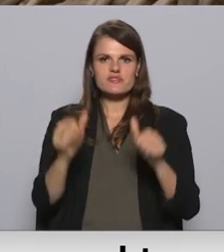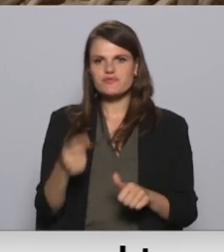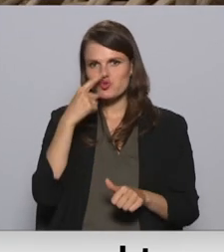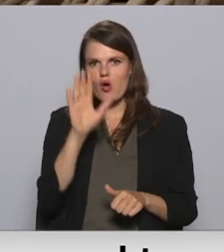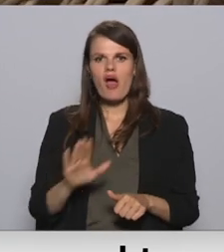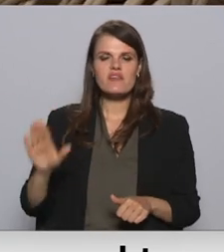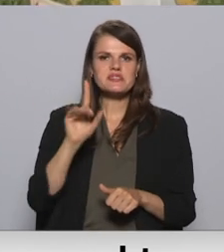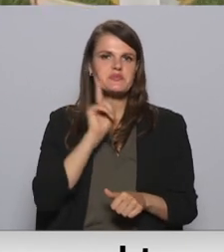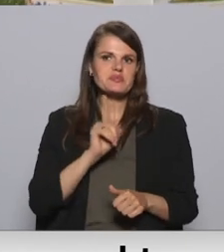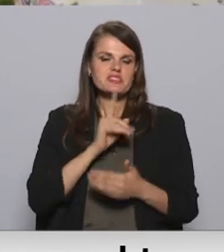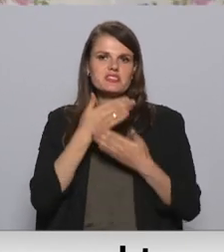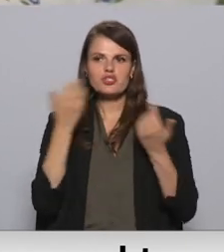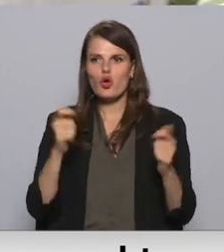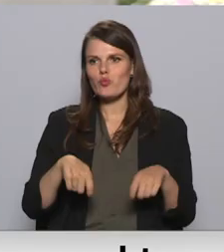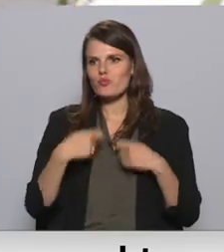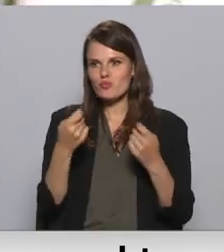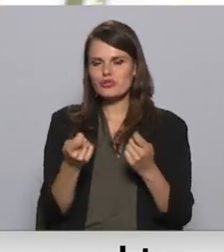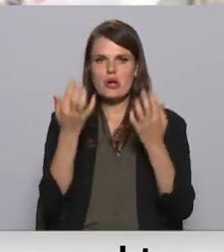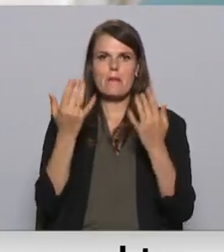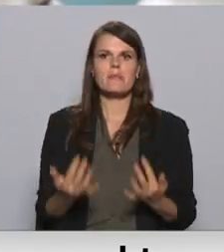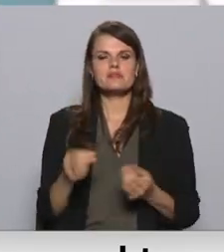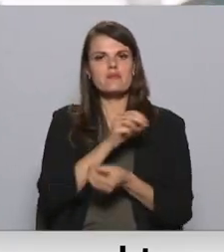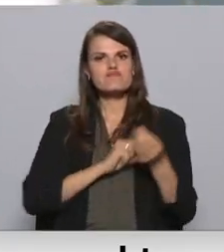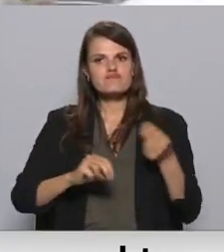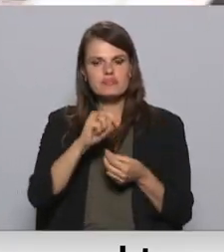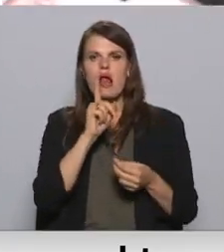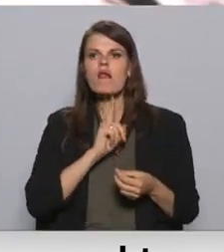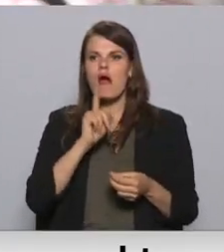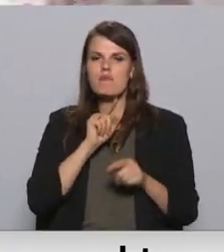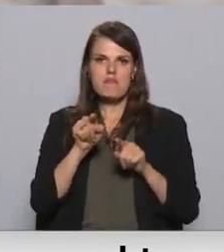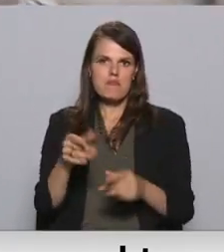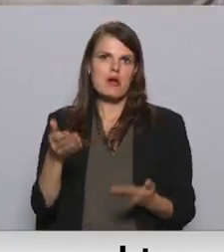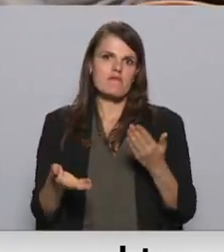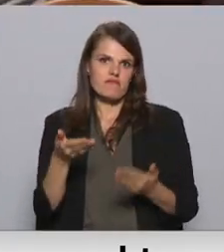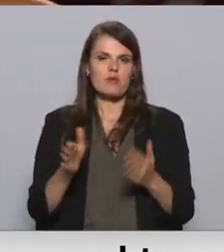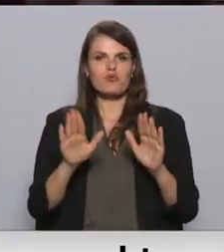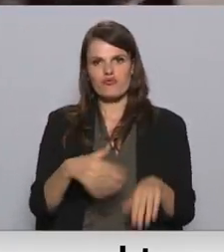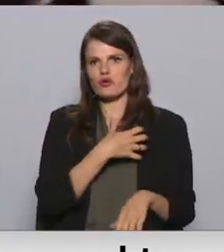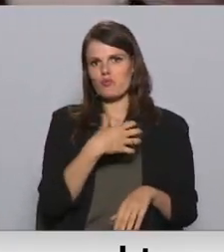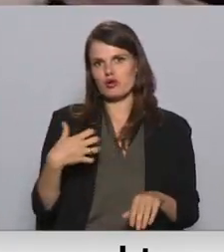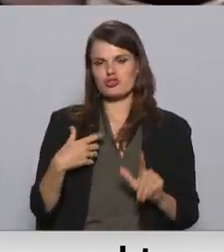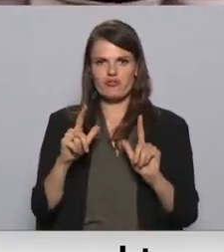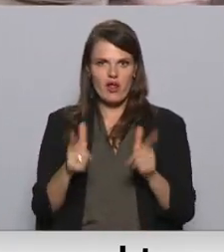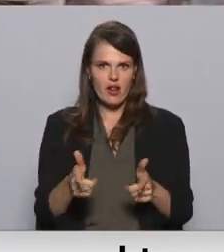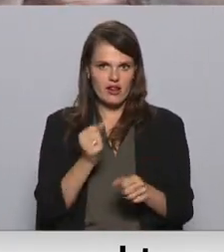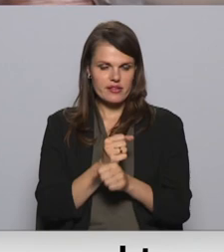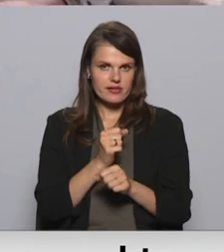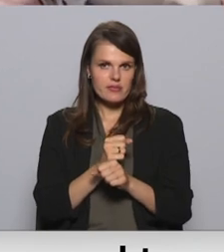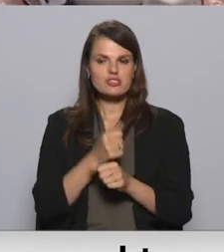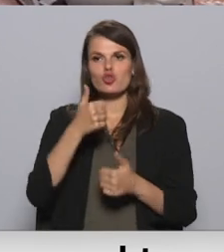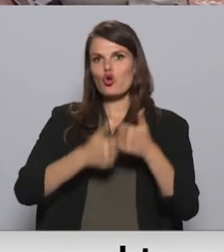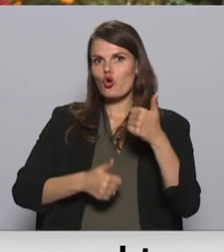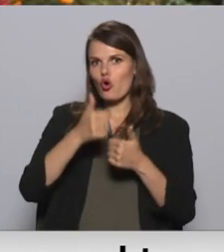puses pagaidām nesot piešķirti. Pasākumā tika spriests, ka Liepājas gadījumā to varētu uzņemties pašvaldība. Taisīt